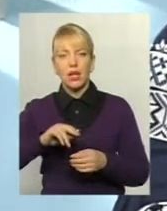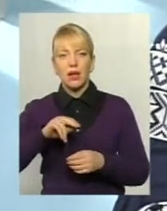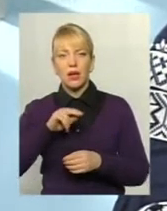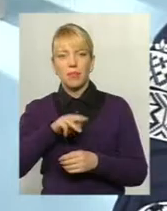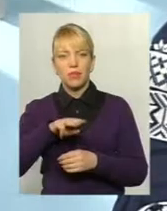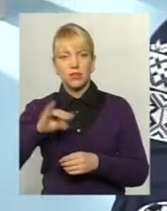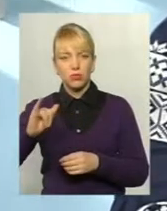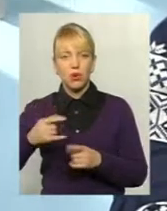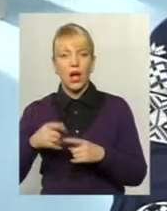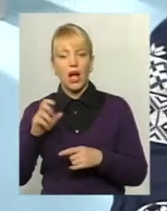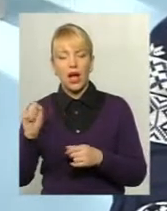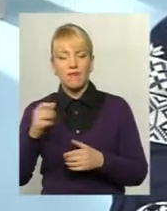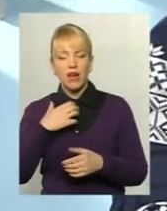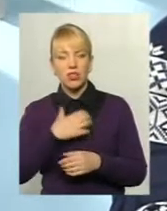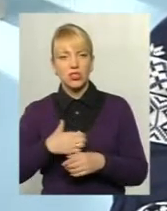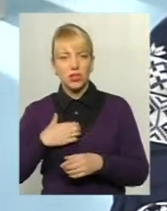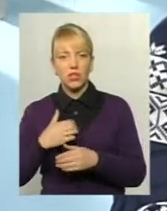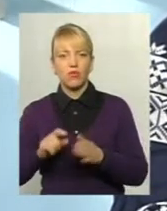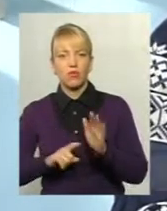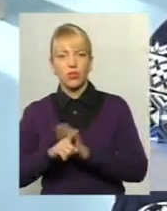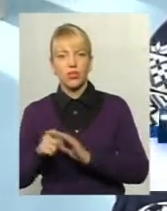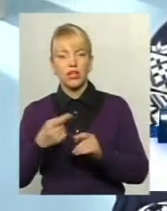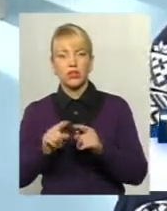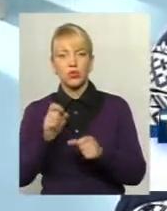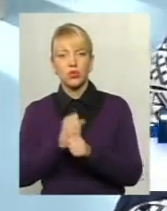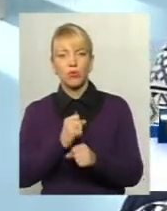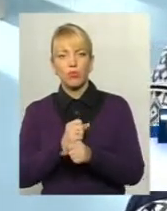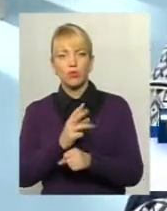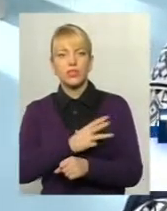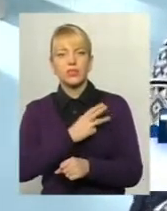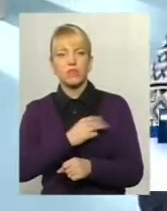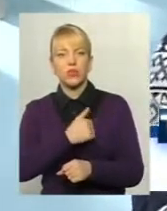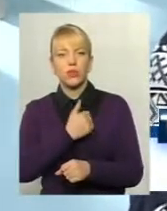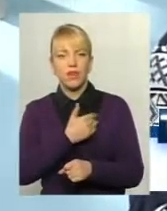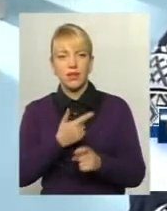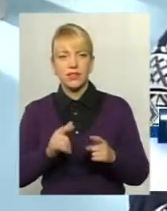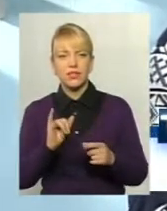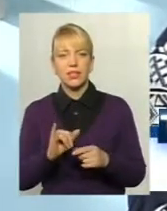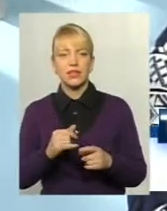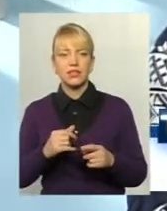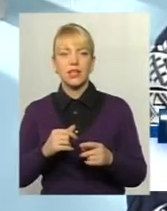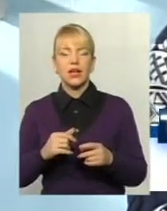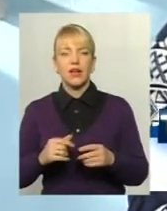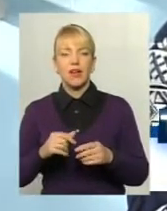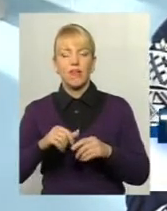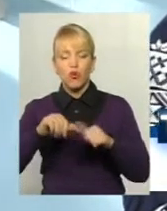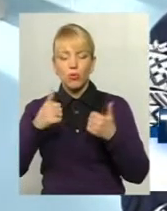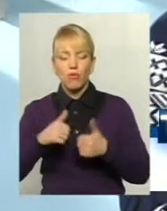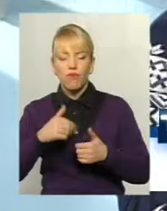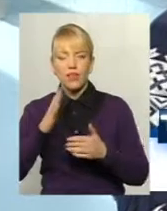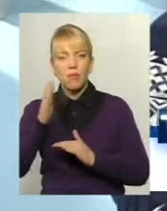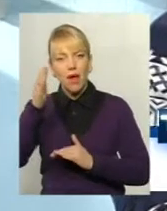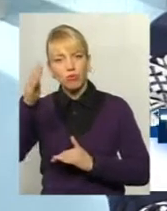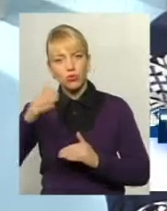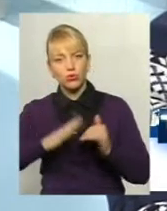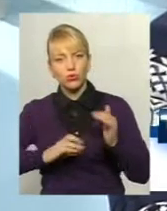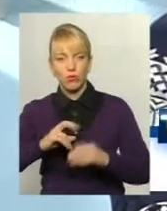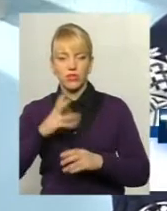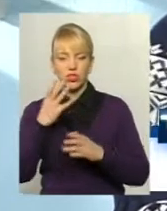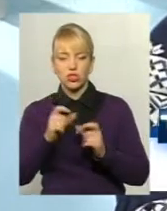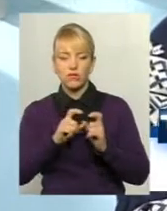закладі. Дуже важливо починати цю роботу з мотивації, з формування майбутнього бачення професії ще у школі, в молодших і